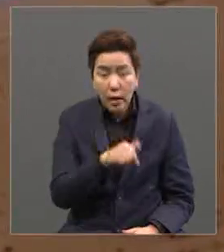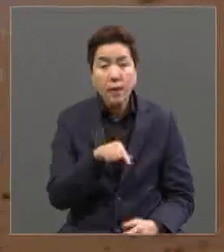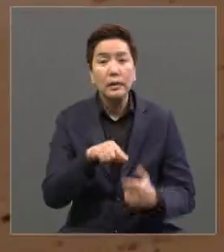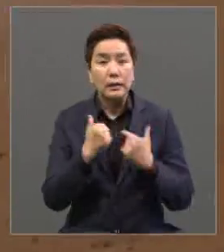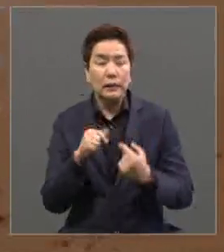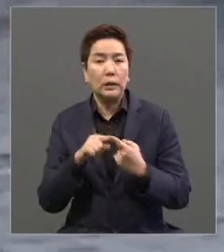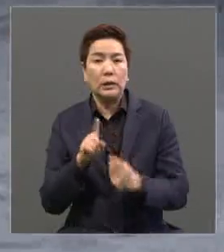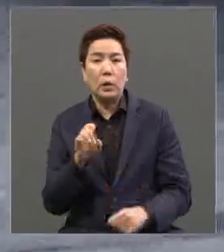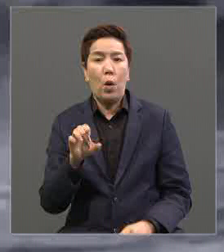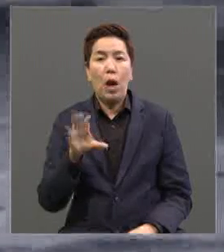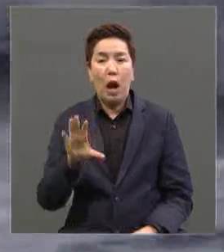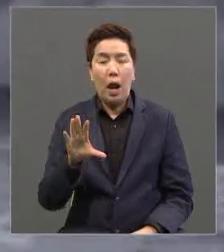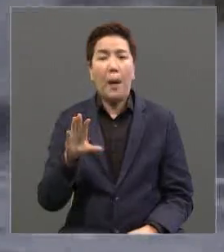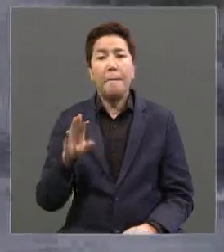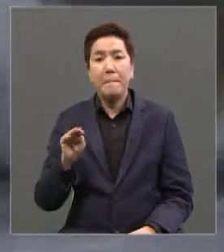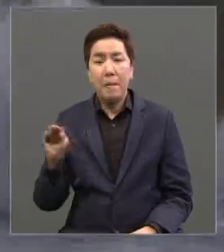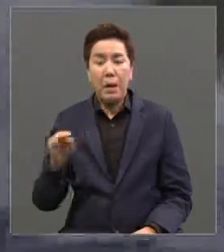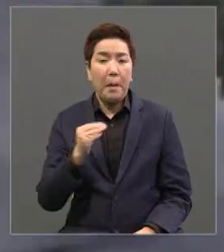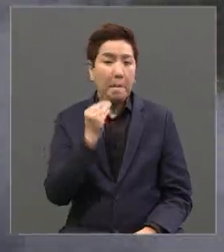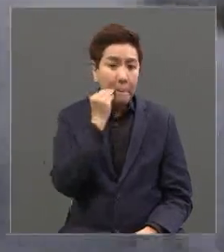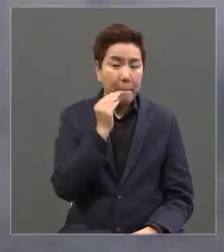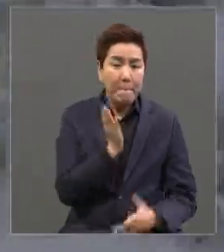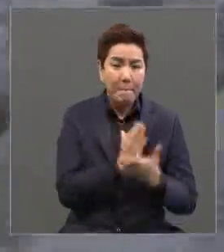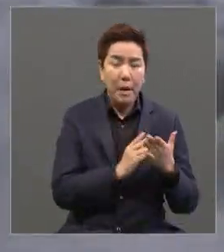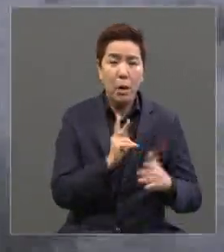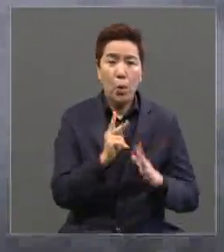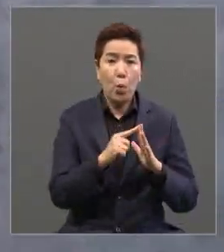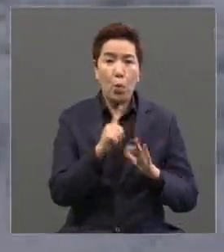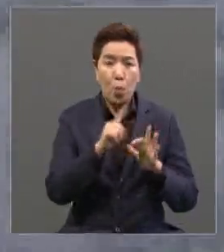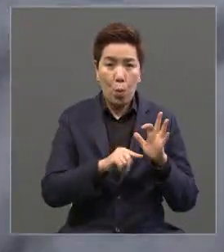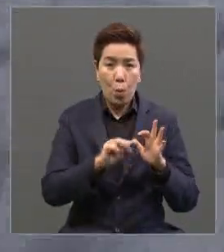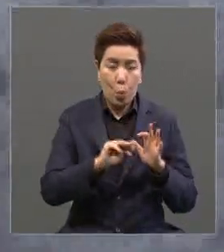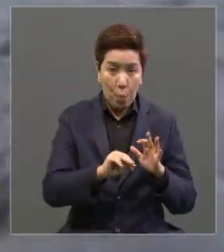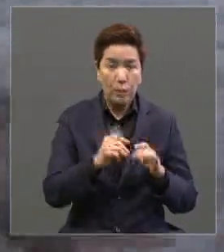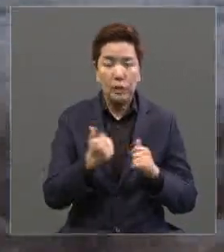ภอตะกั่วป่า105มิลลิเมตรแล้วก็บ้านบางกลุ่มตำบลกระโปงอำเภอกระโปง